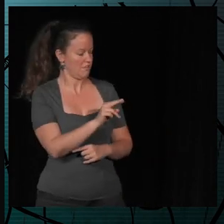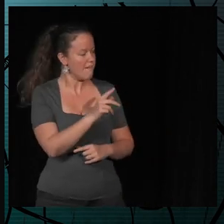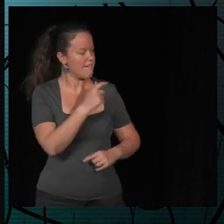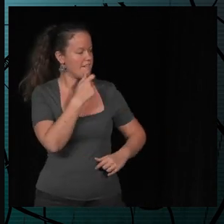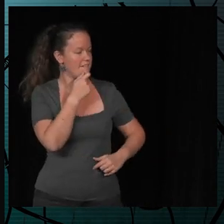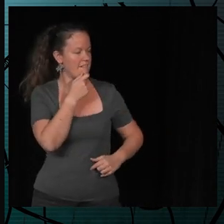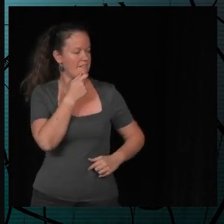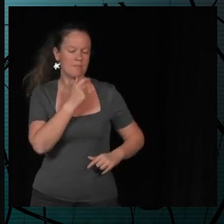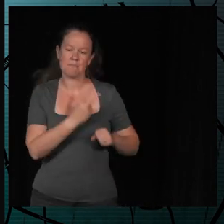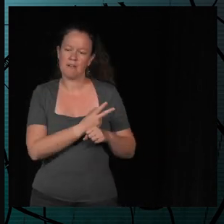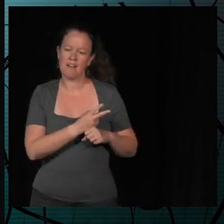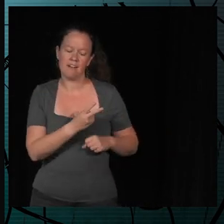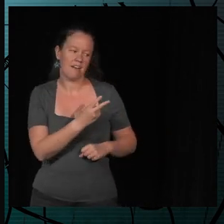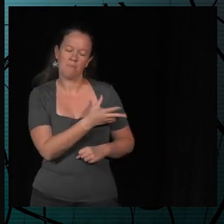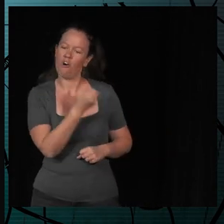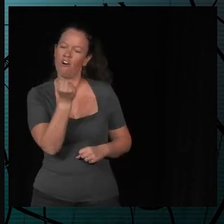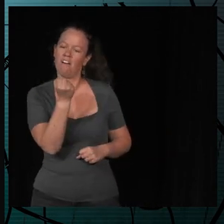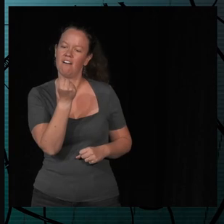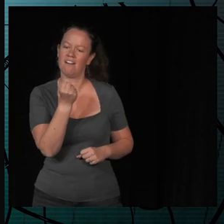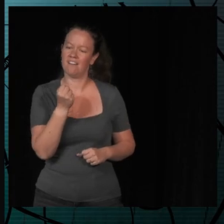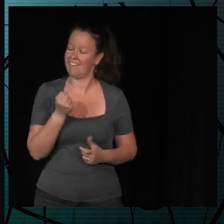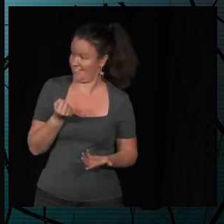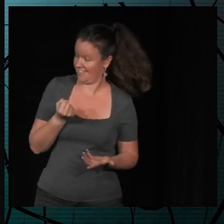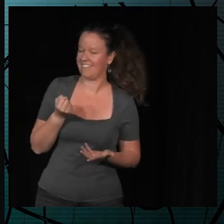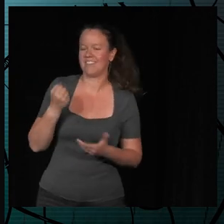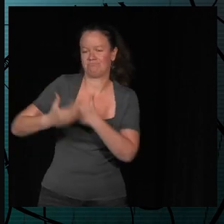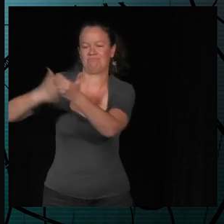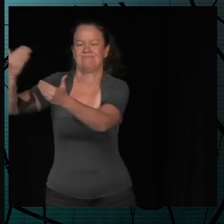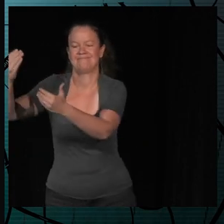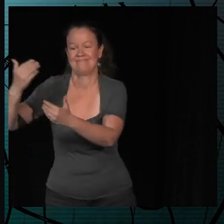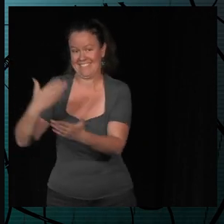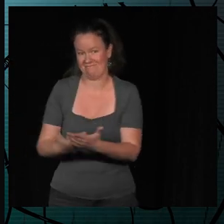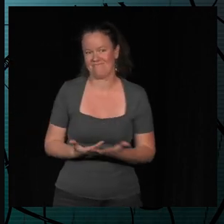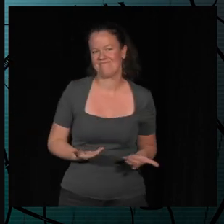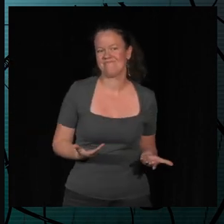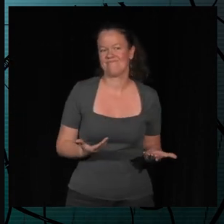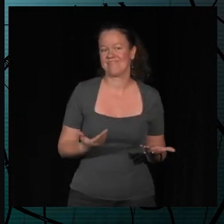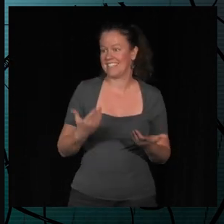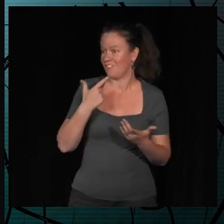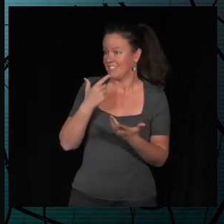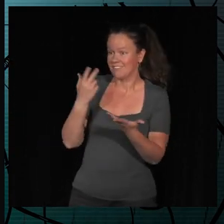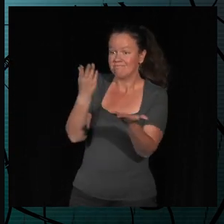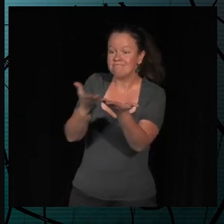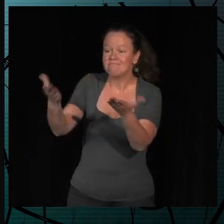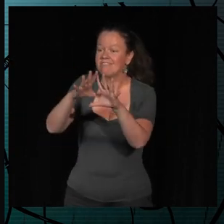on pourrait essayer de prendre le même chemin et de le développer donc ce que nous vivons dans notre vie familiale notre vie